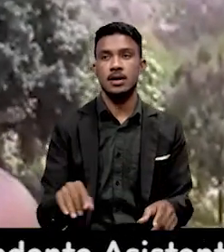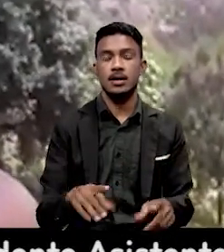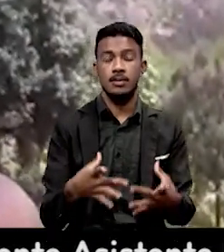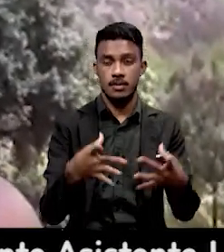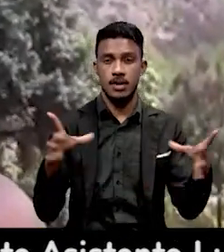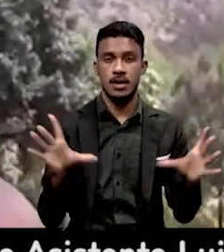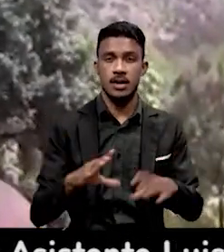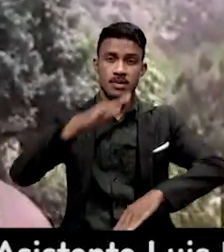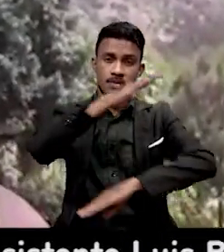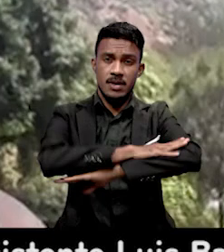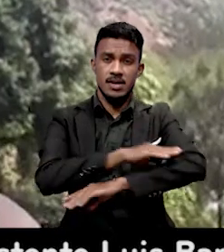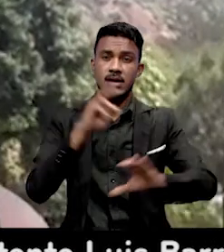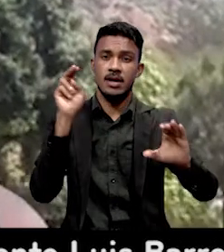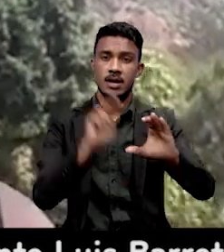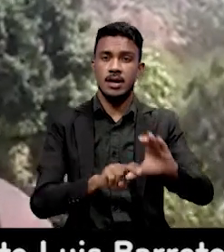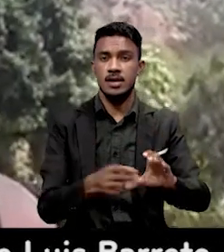bikan serne mega serne